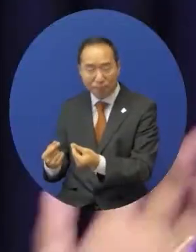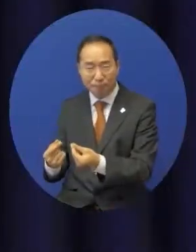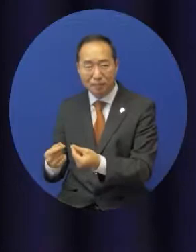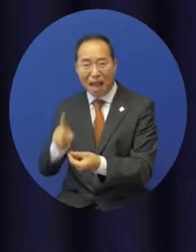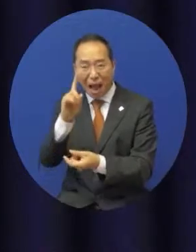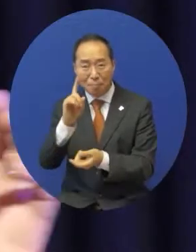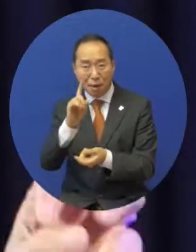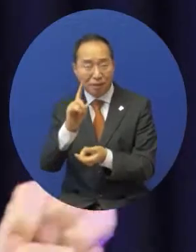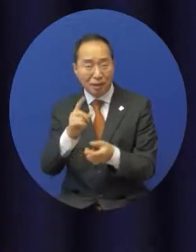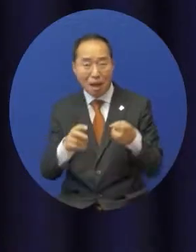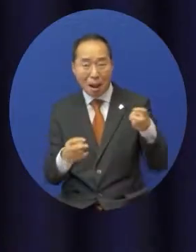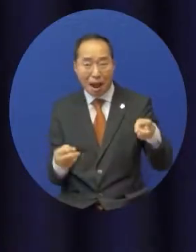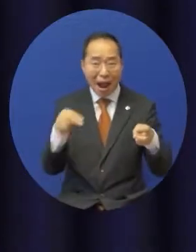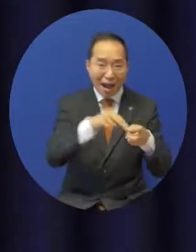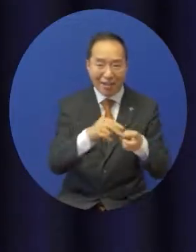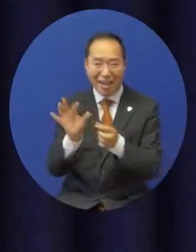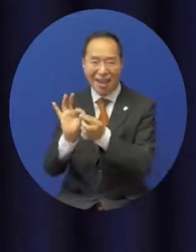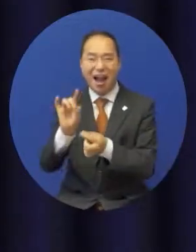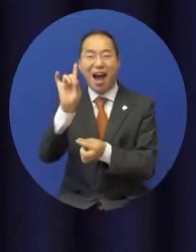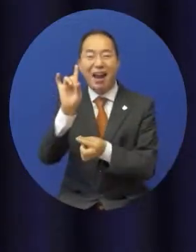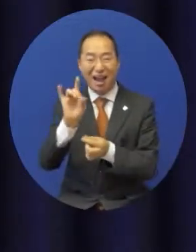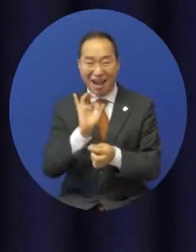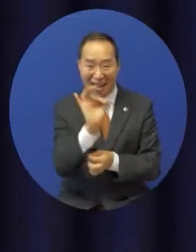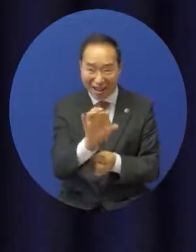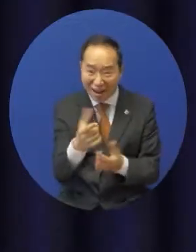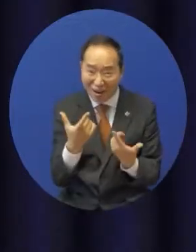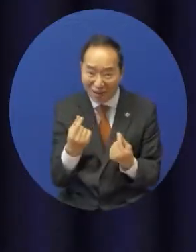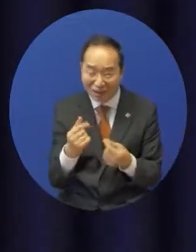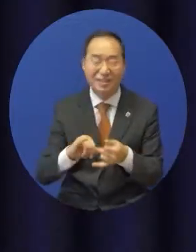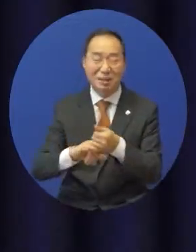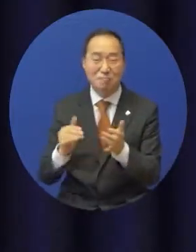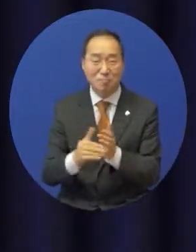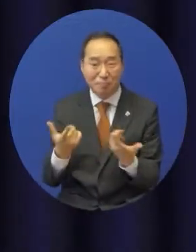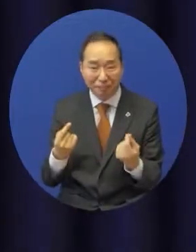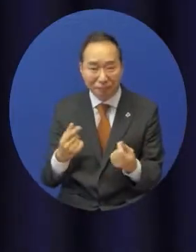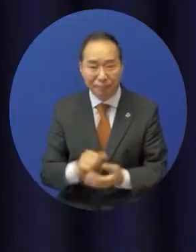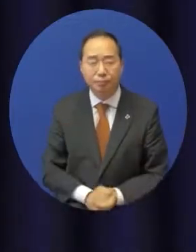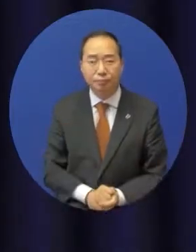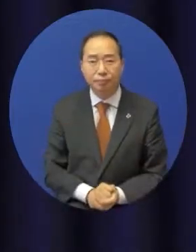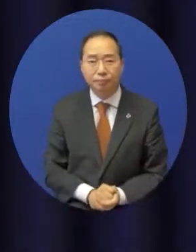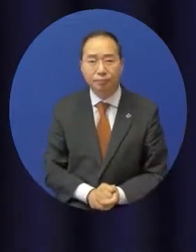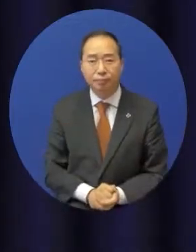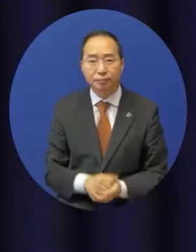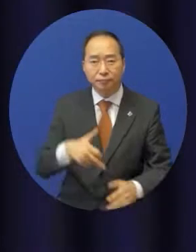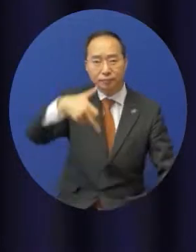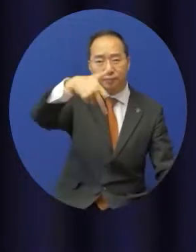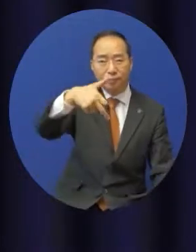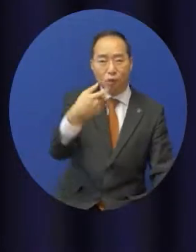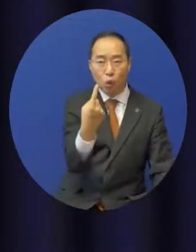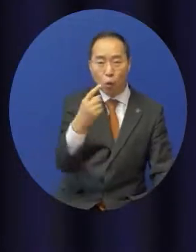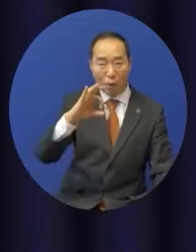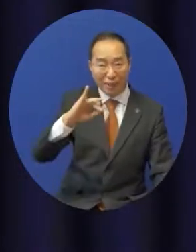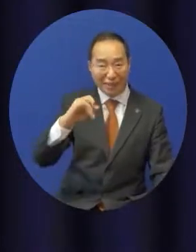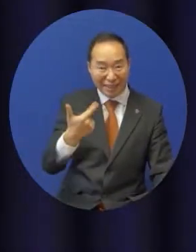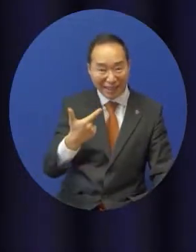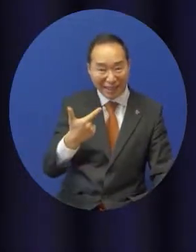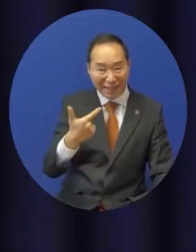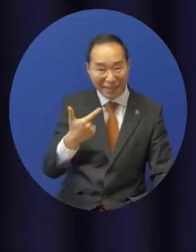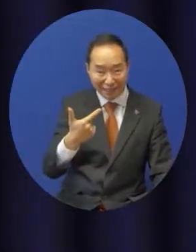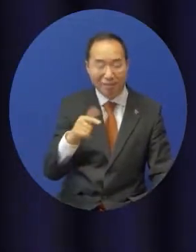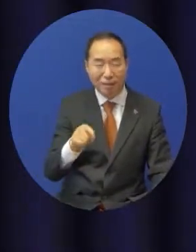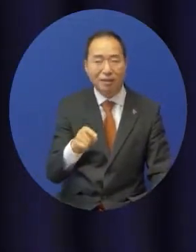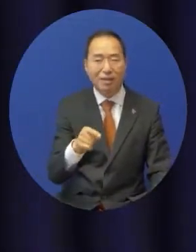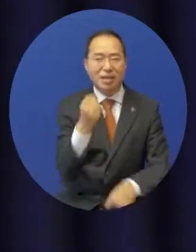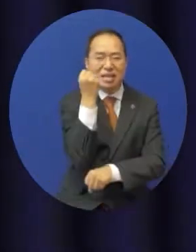아까 제가 코인하고 토큰 얘기를 했잖아요. 코인은 어떻게 보면은 뭐 10원짜리 그런 코인